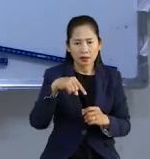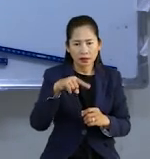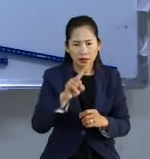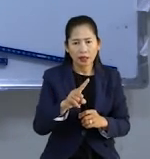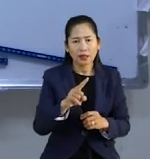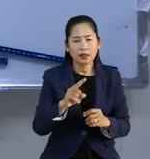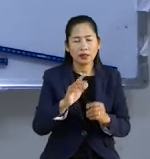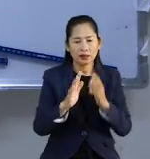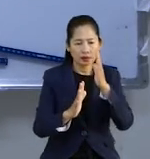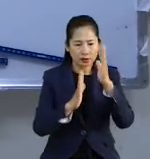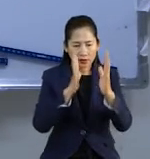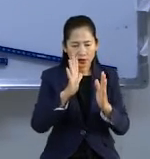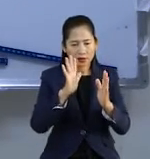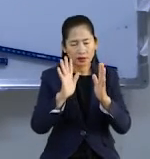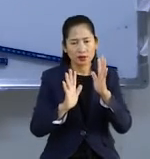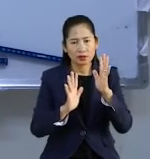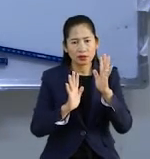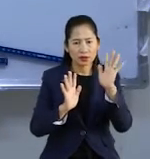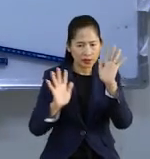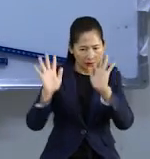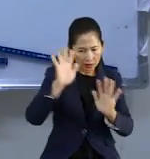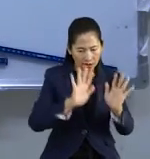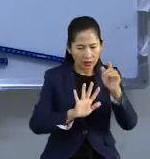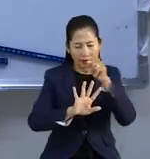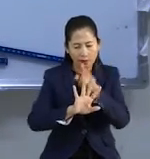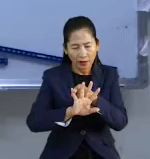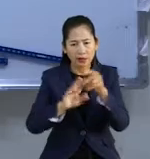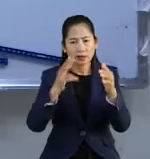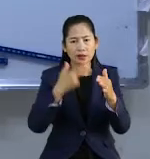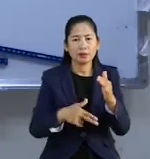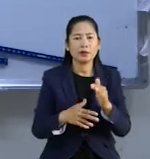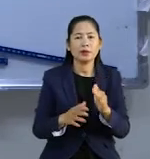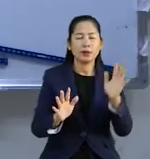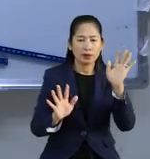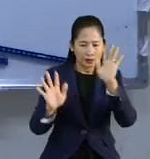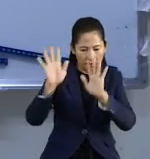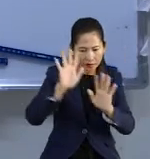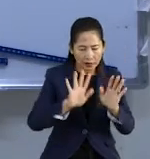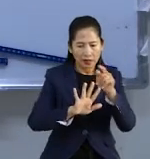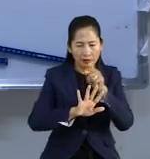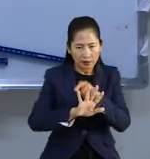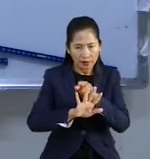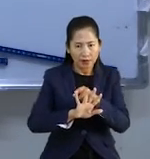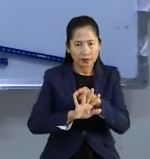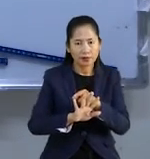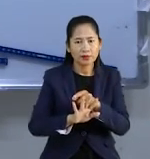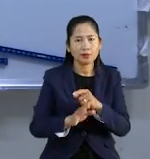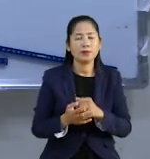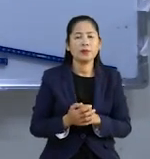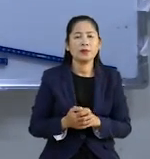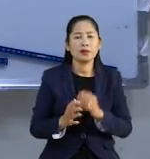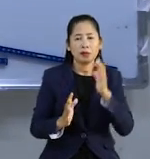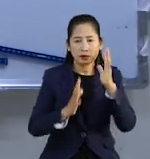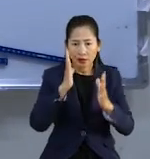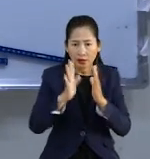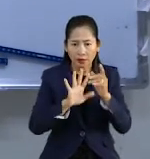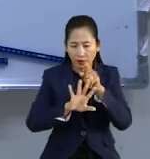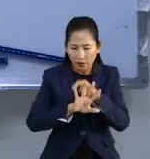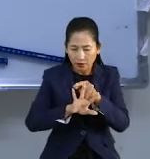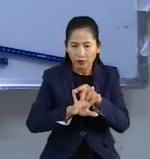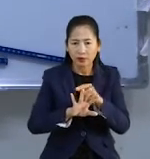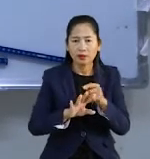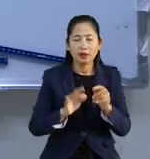าสัญญาผัดเลอกือเจียเอาไว้สัญญาผัดเลอหรือสังโยสัญญานี่กือเจียเอาไว้สัญญาผัดเลอ